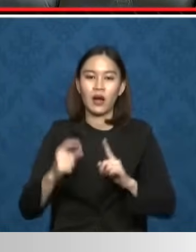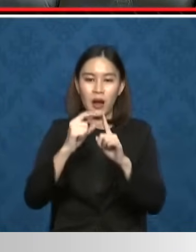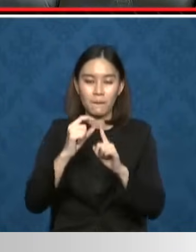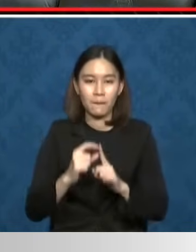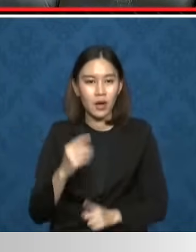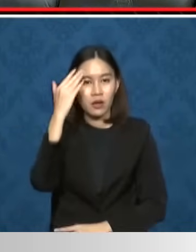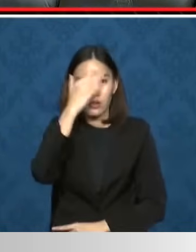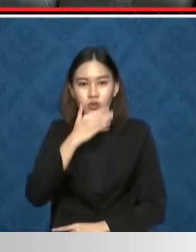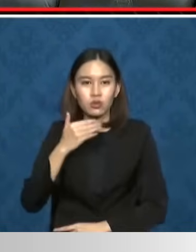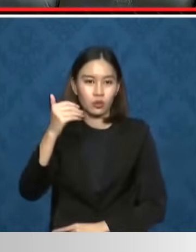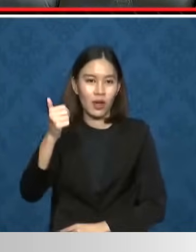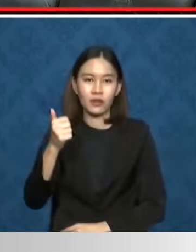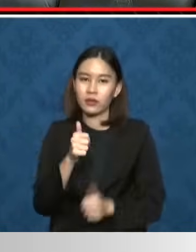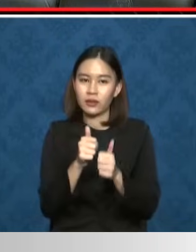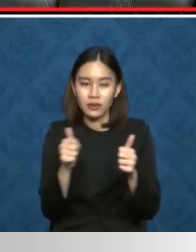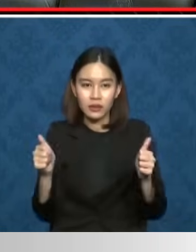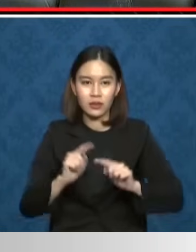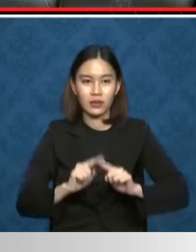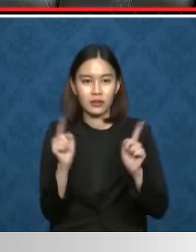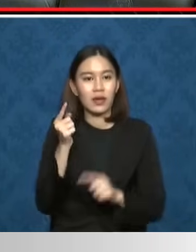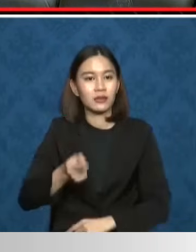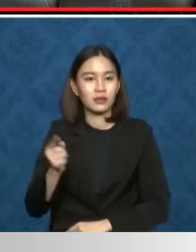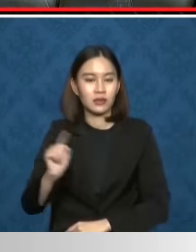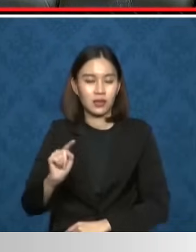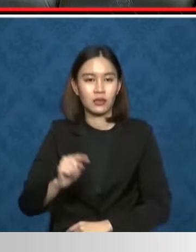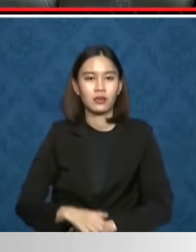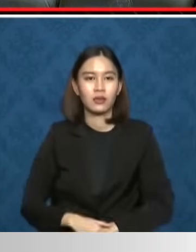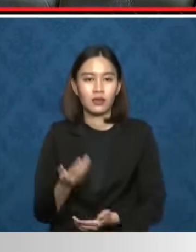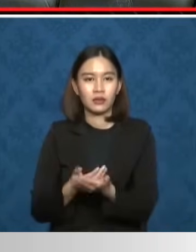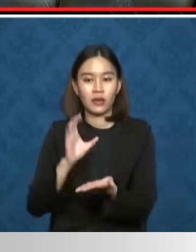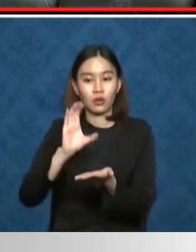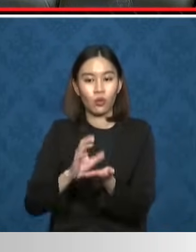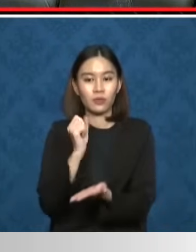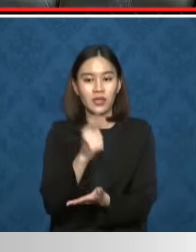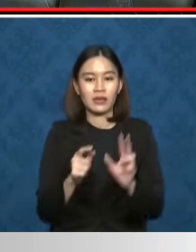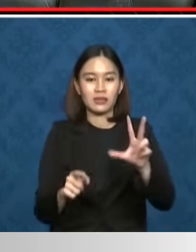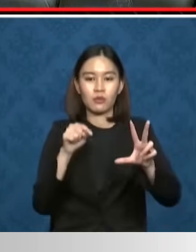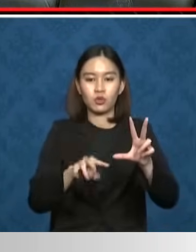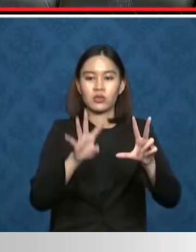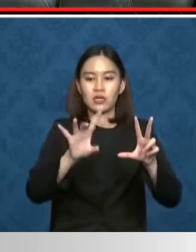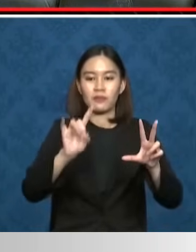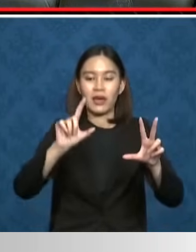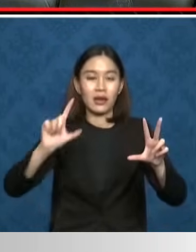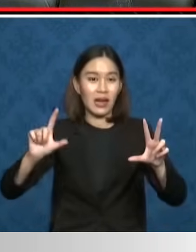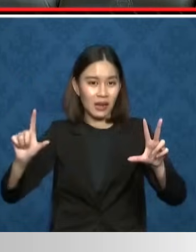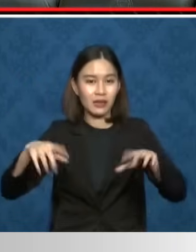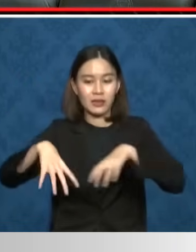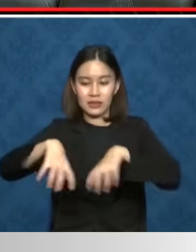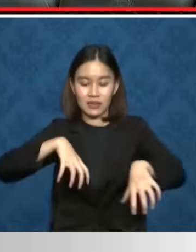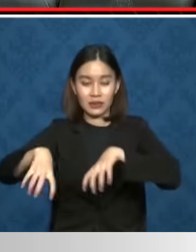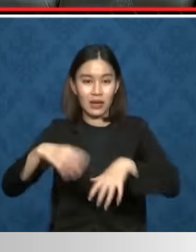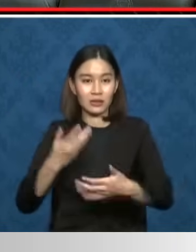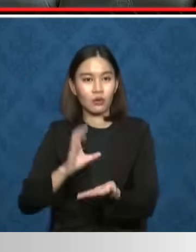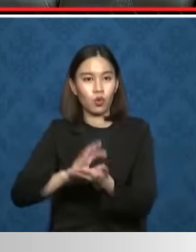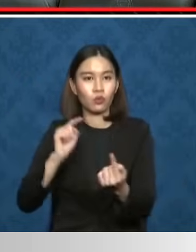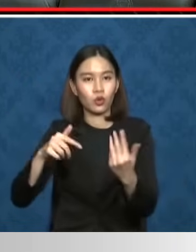ย่างมีนัยยะสำคัญแต่ความเป็นจริงครับท่านประธานครับงบประมาณรายจ่าย 3.48 ล้านล้านบาทได้จัดสรรงบประมาณ